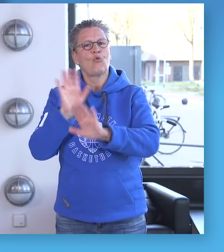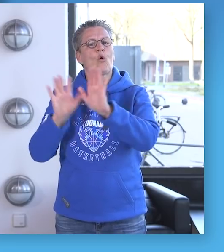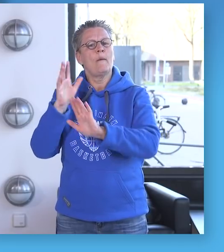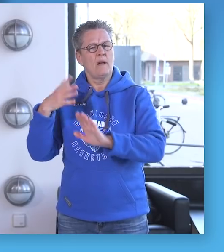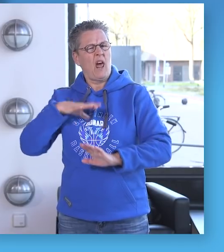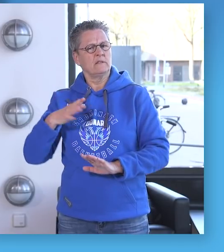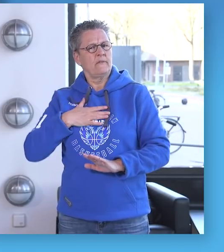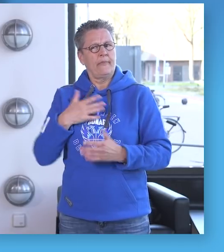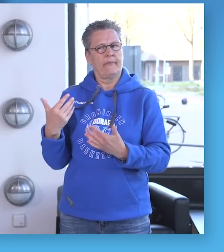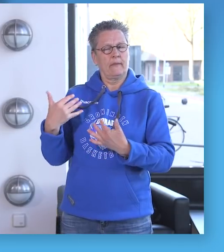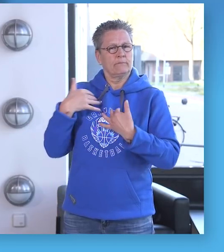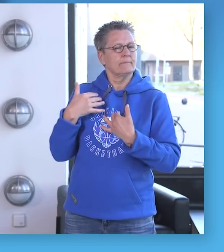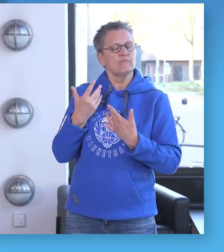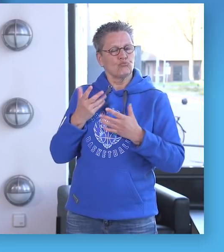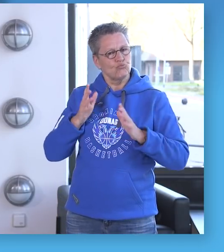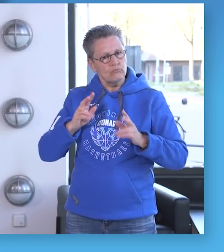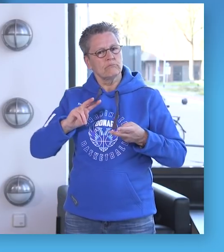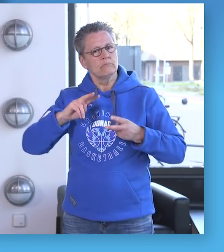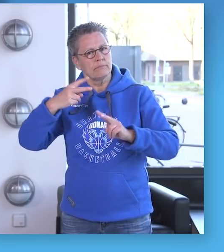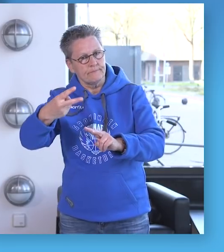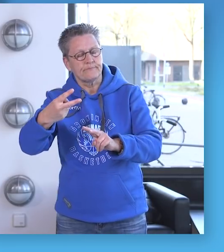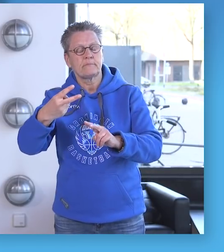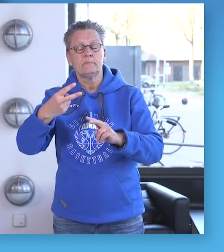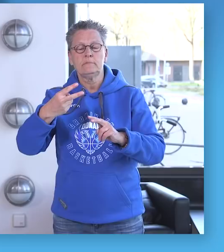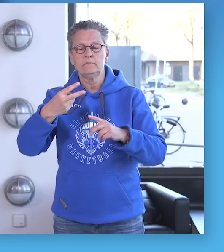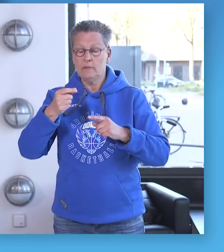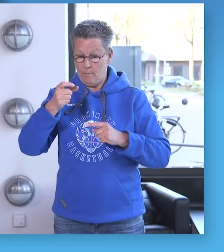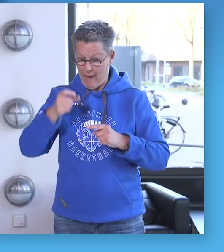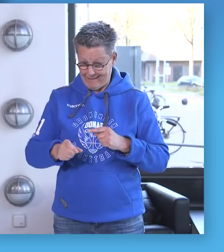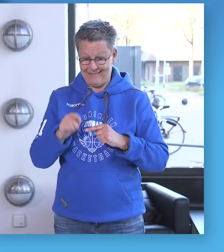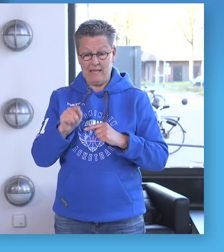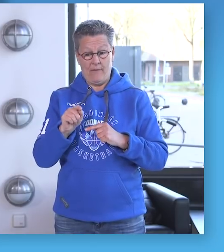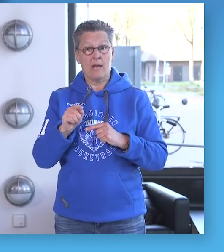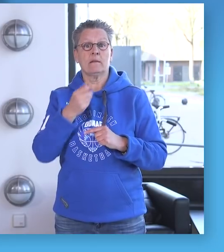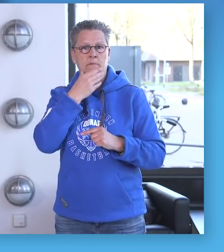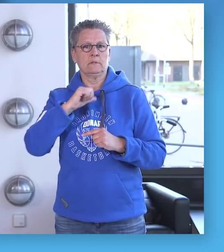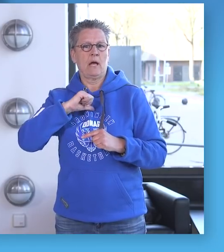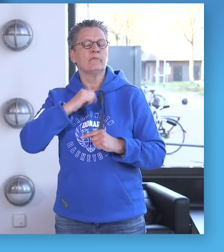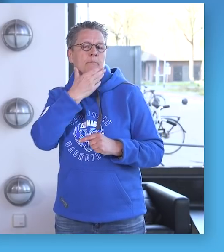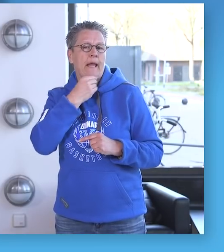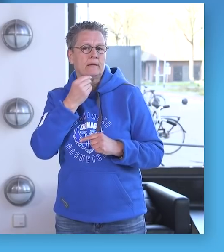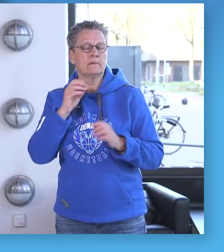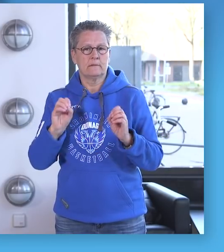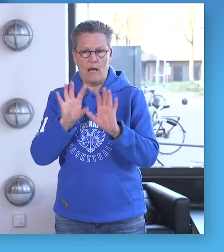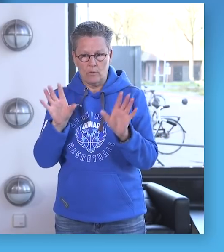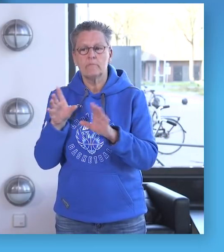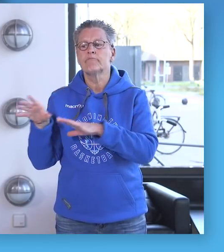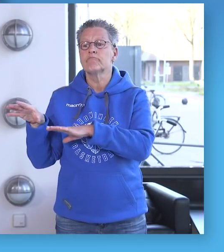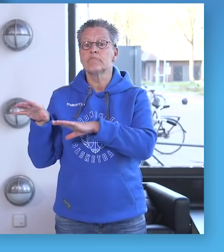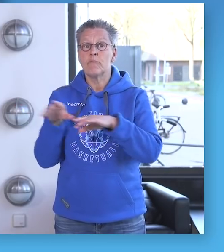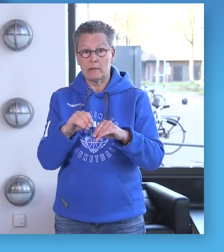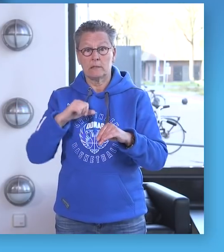eigenlijk. Maar goed, eigenlijk in die week werd al duidelijk dat, dat de maatregelen